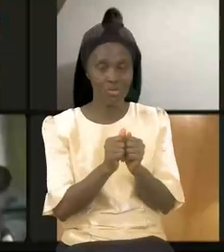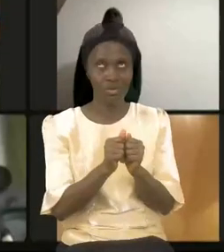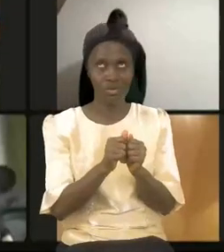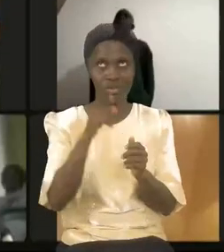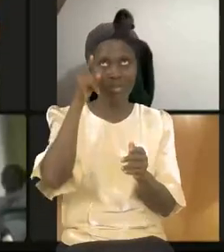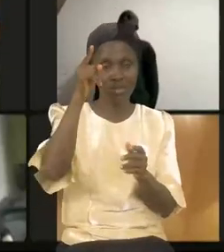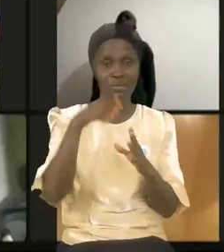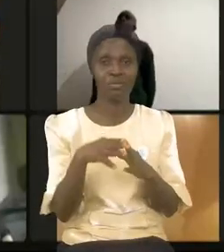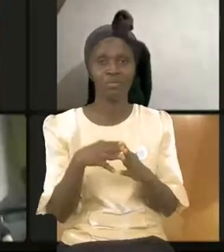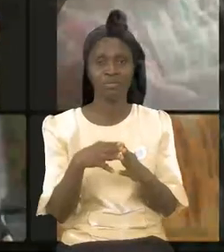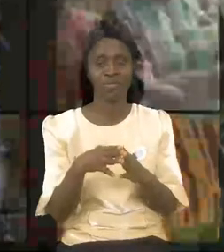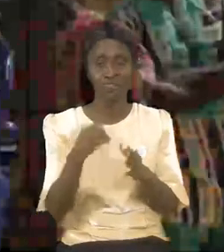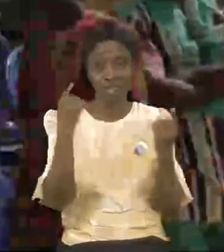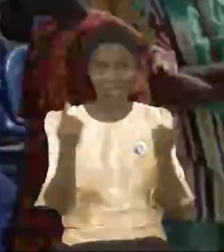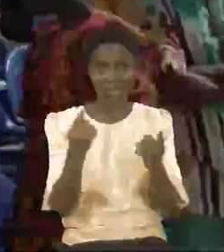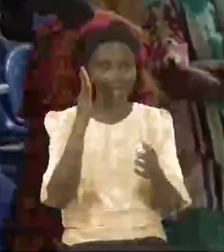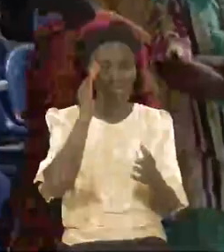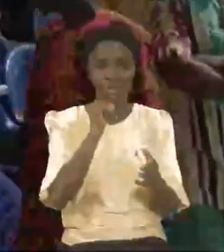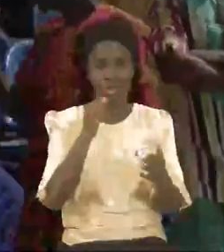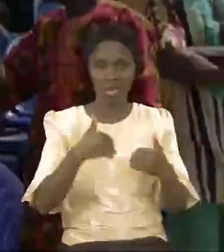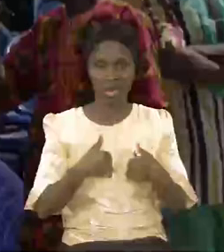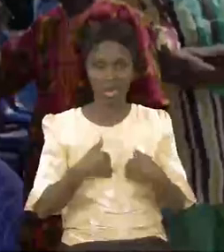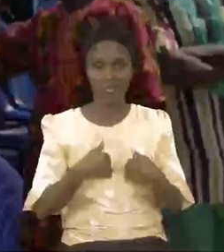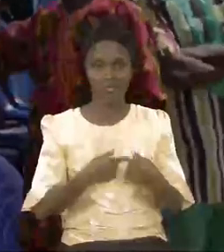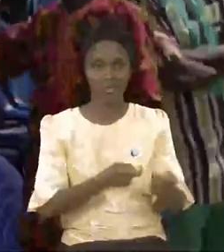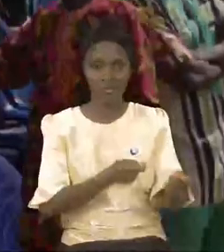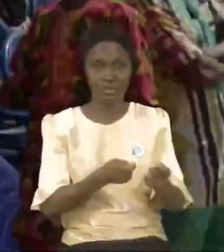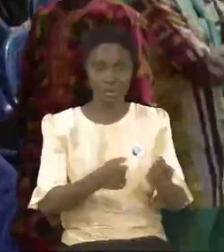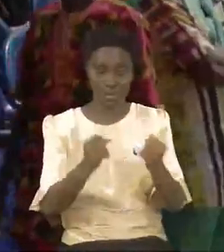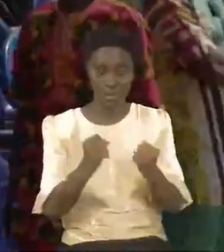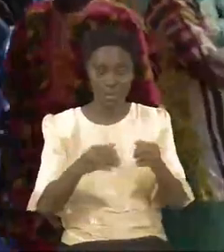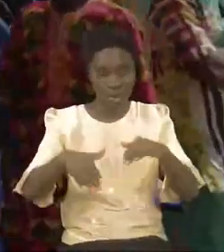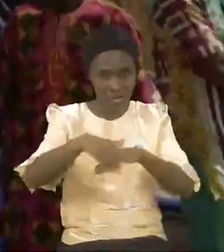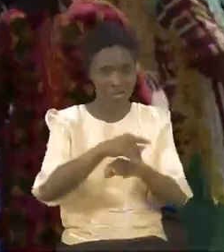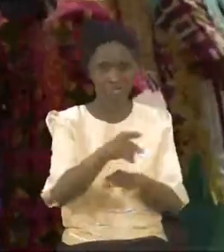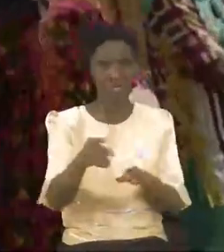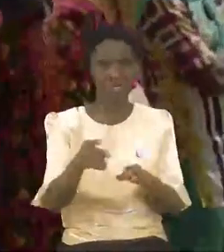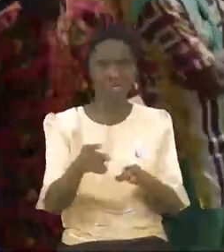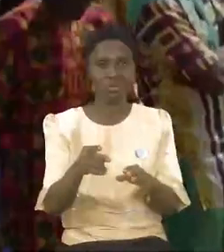le péché n'aura pas la domination sur toi. La maladie n'aura pas le dessus sur toi.